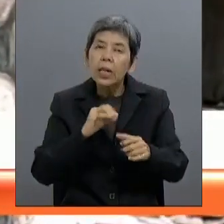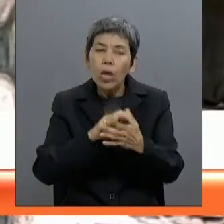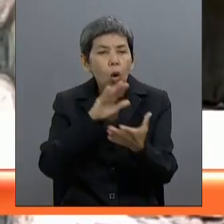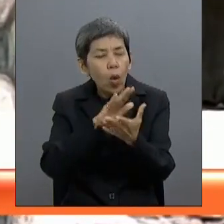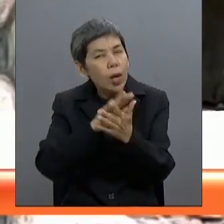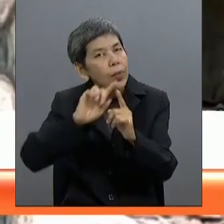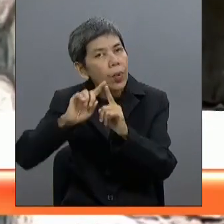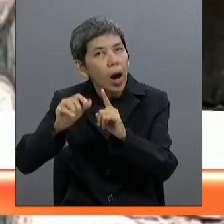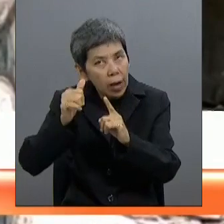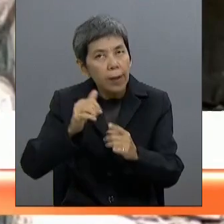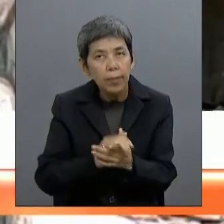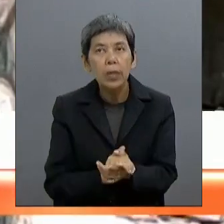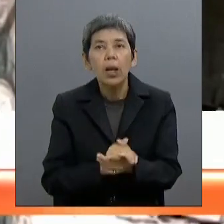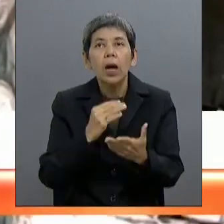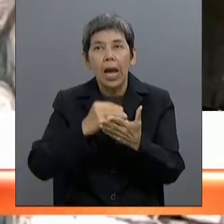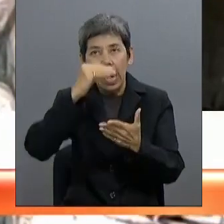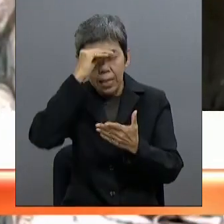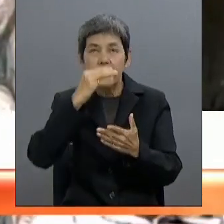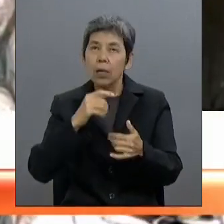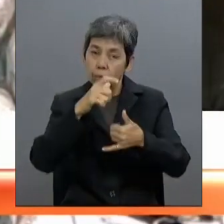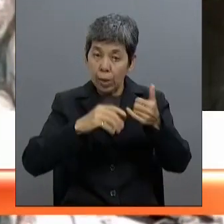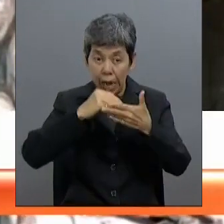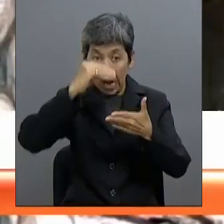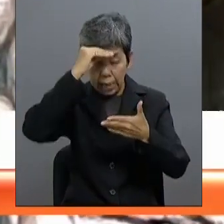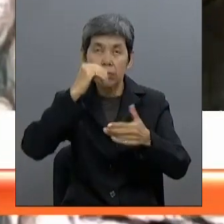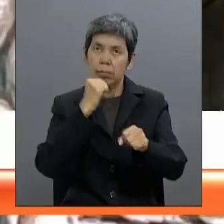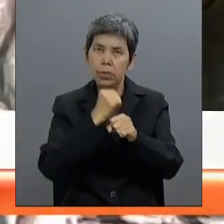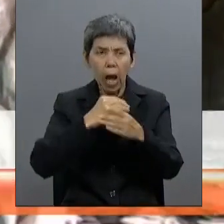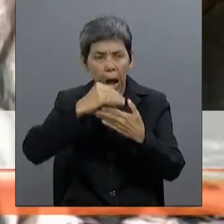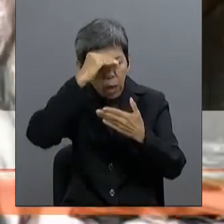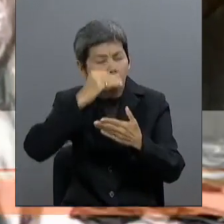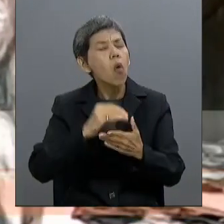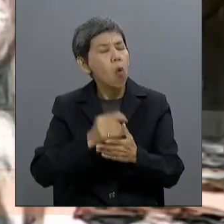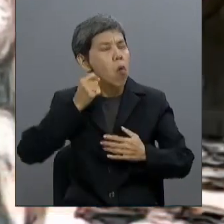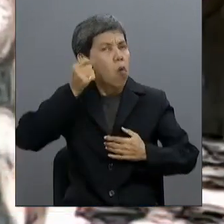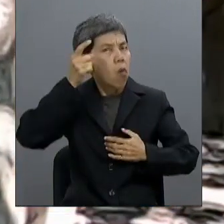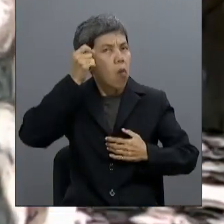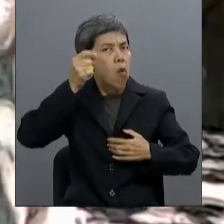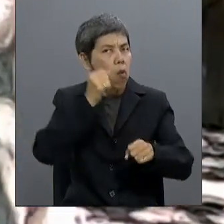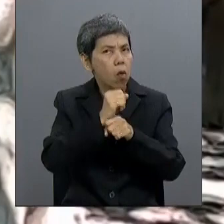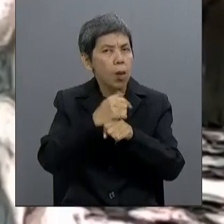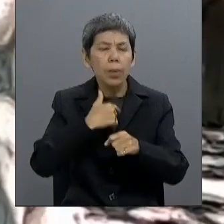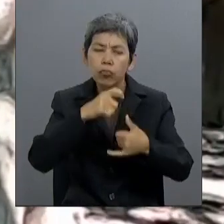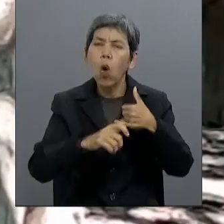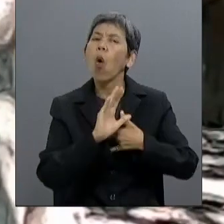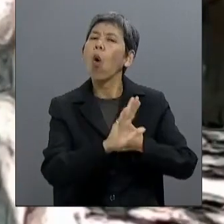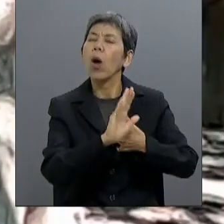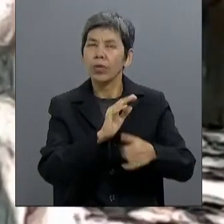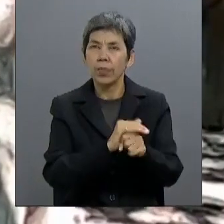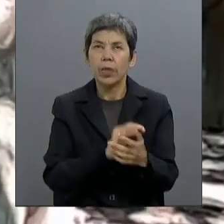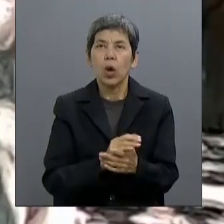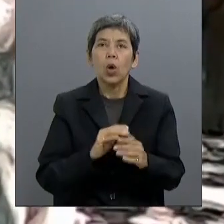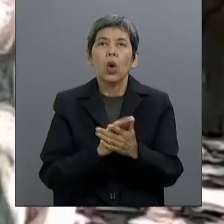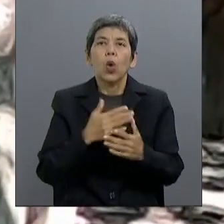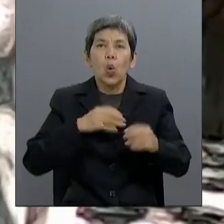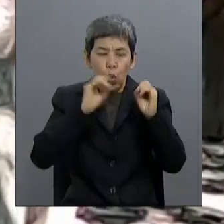าะก็ถือว่าเด็กหน่อยเฮาได้เรียนรู้ได้ตามศักยภาพผู้เพิ่นก็ทํา